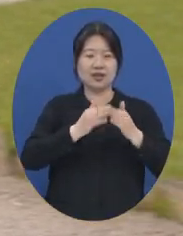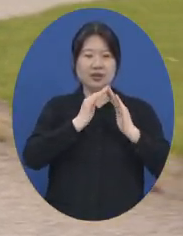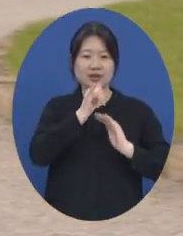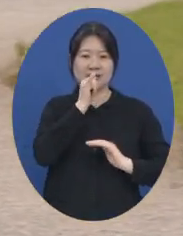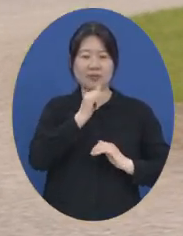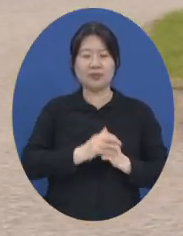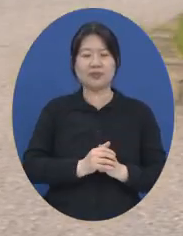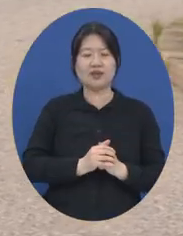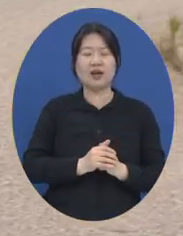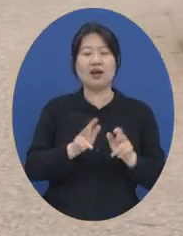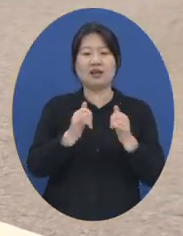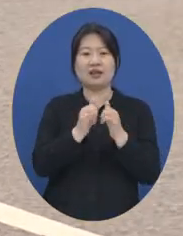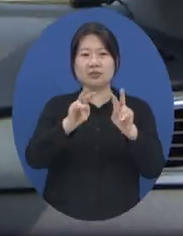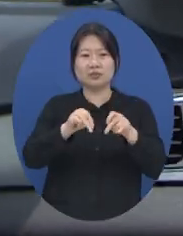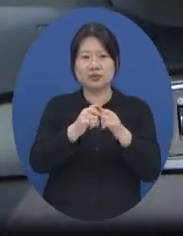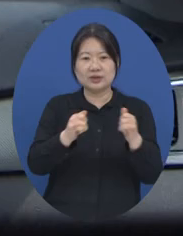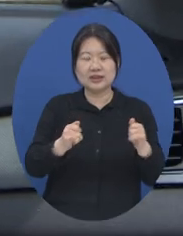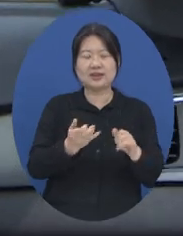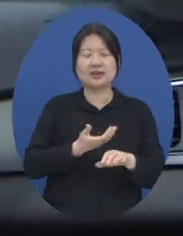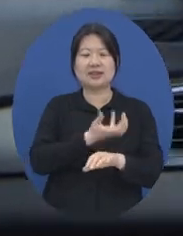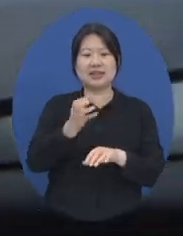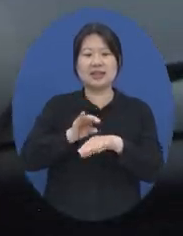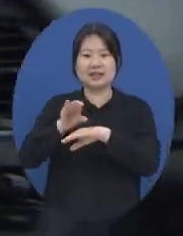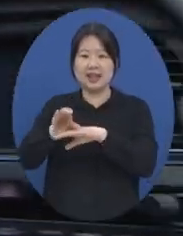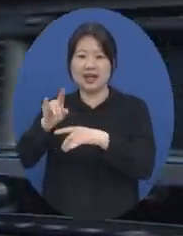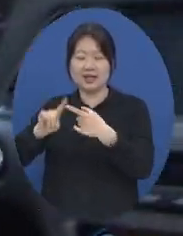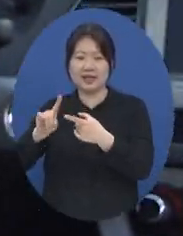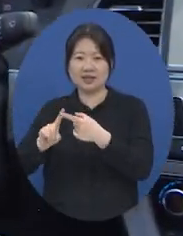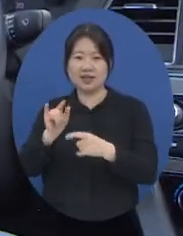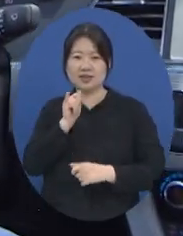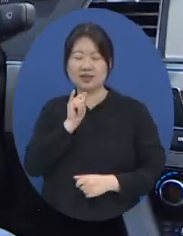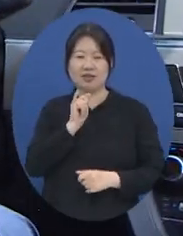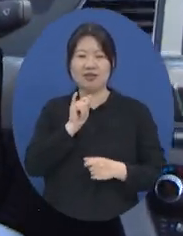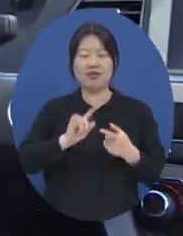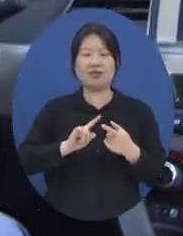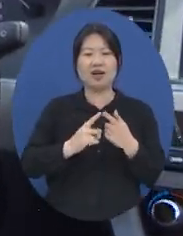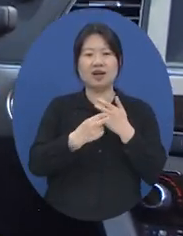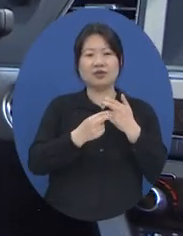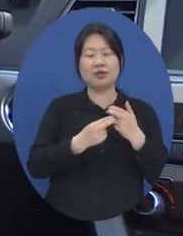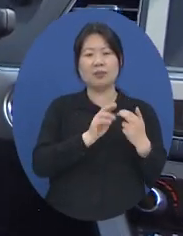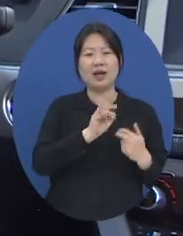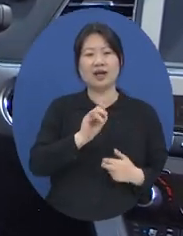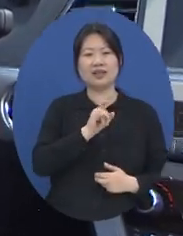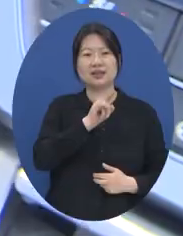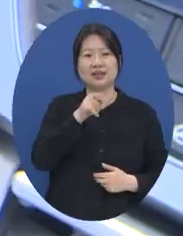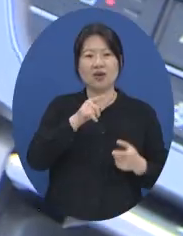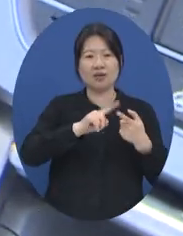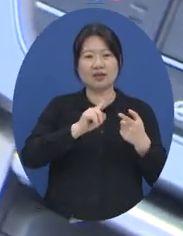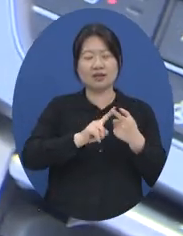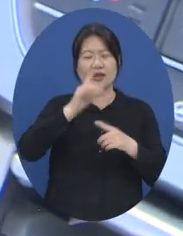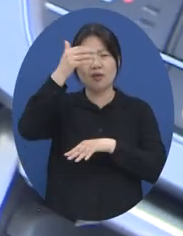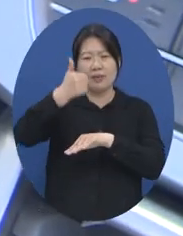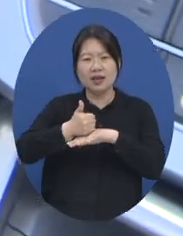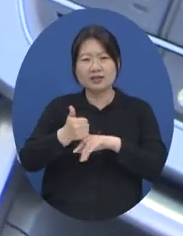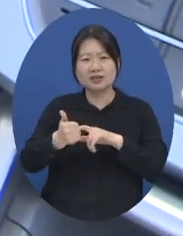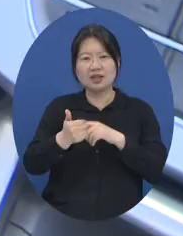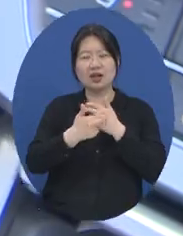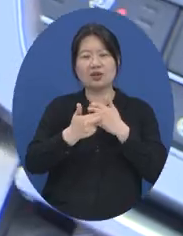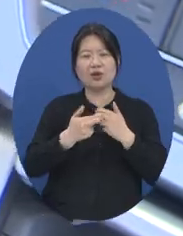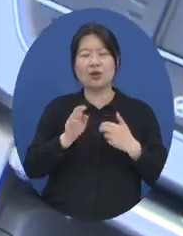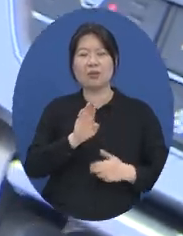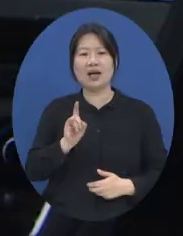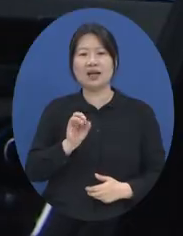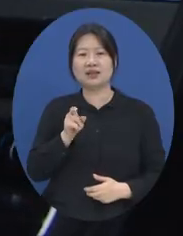무인 이동체 핵심 연구시설을, 2단계는 정주 환경지원시설과 의료바이오 클러스터, 마지막 단계에는 의료바이오